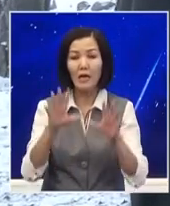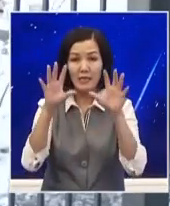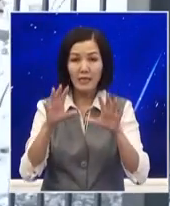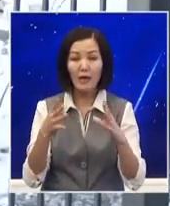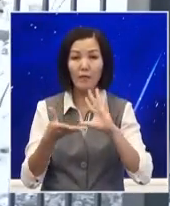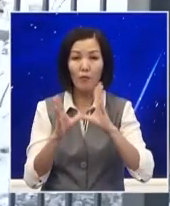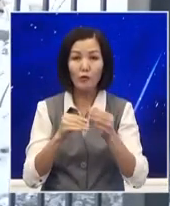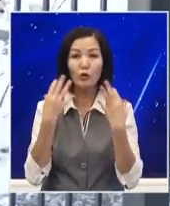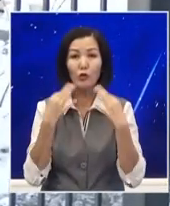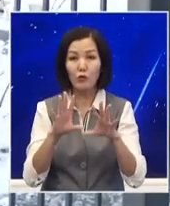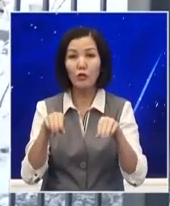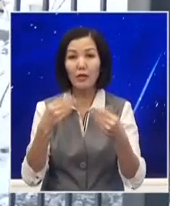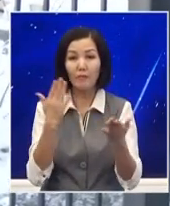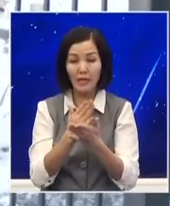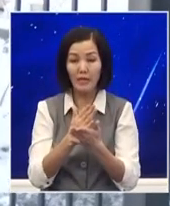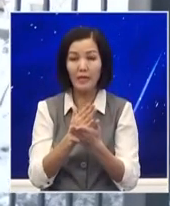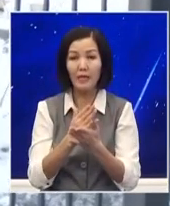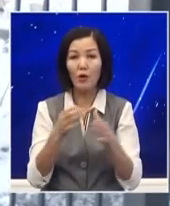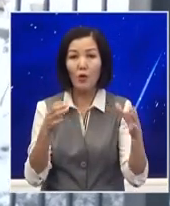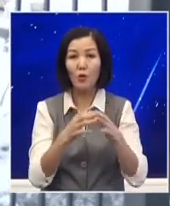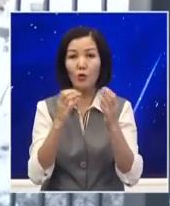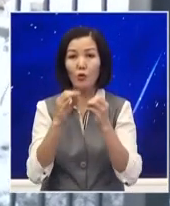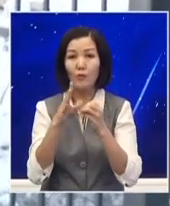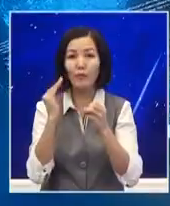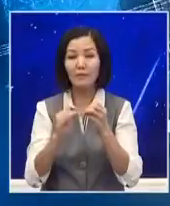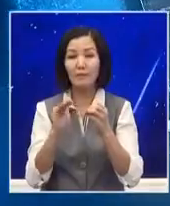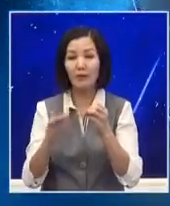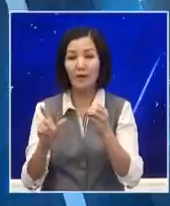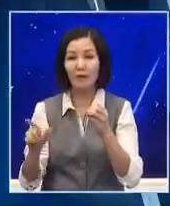Жалпы бүгінде елімізде осы ұйым өкілдер саны 15 мыңнан асқан.